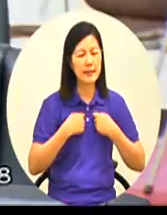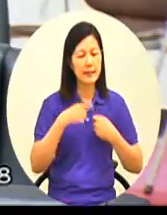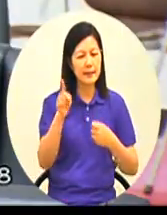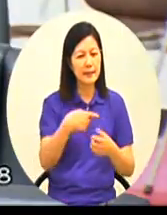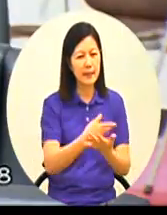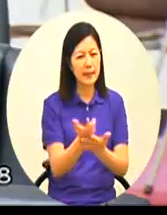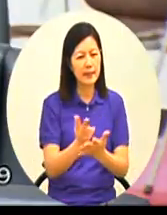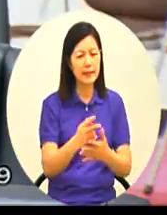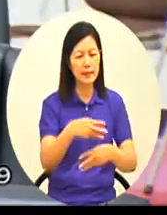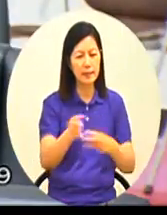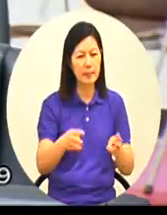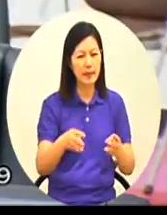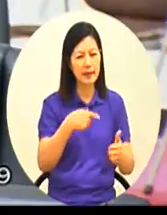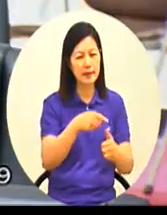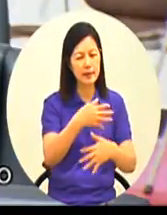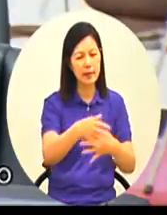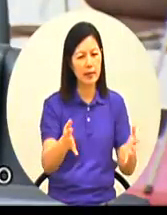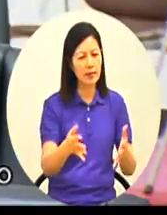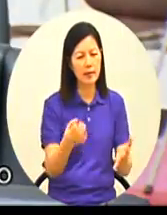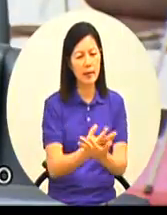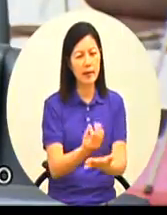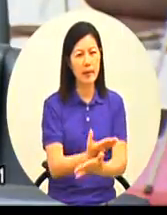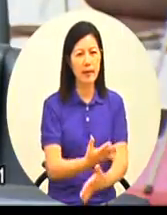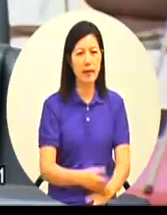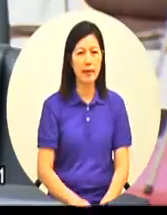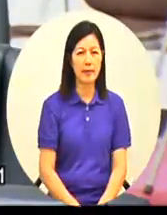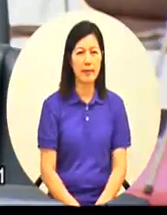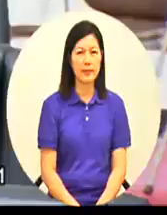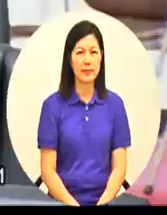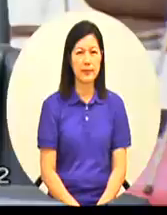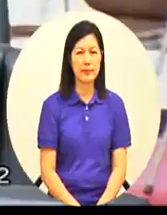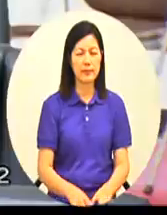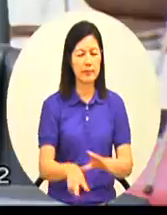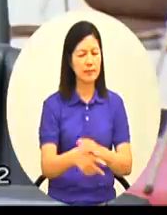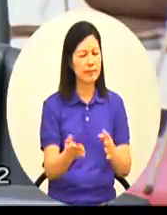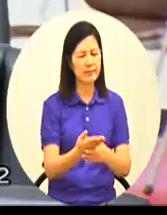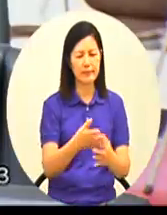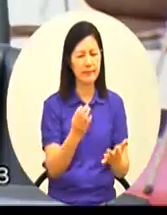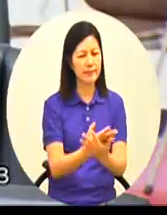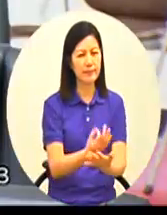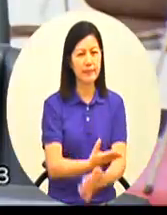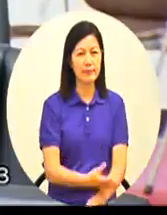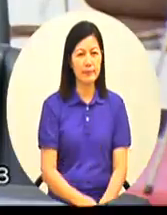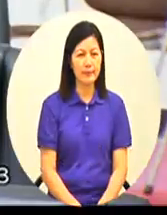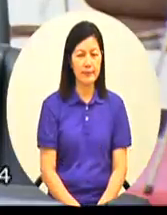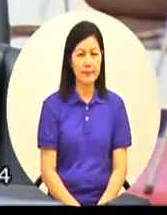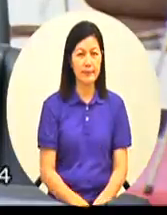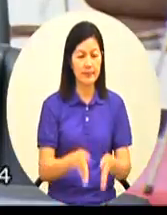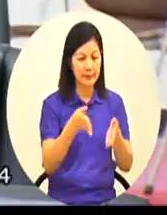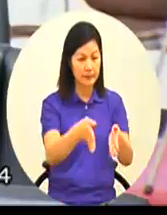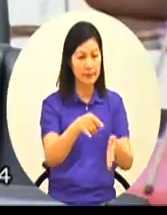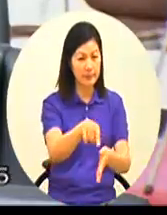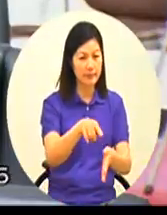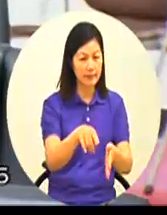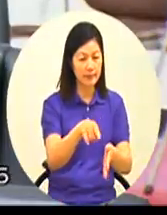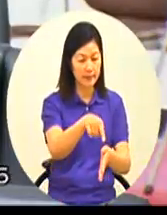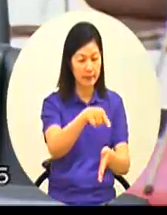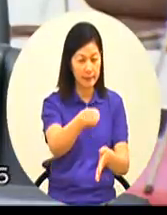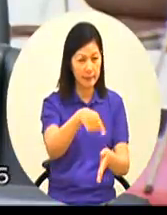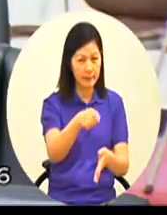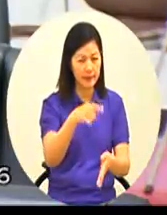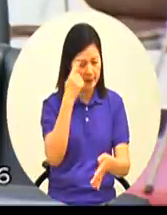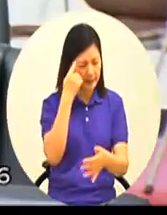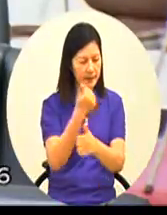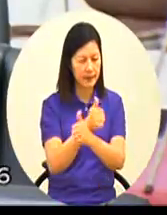拢无够适啊，所以卖阁想遐。 是。 迄边的空间是拄啊无够 啊， 所以我们要朝这个方向来是好科